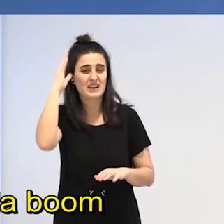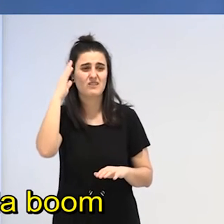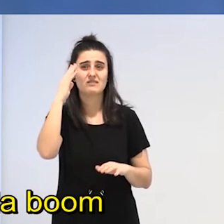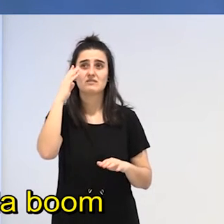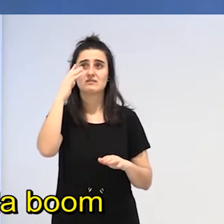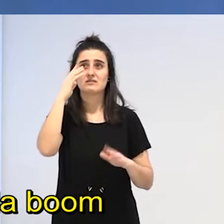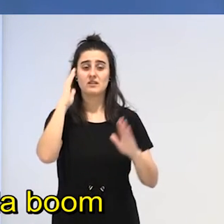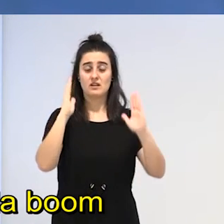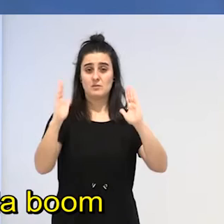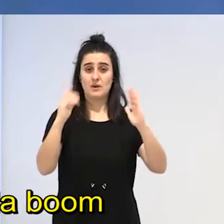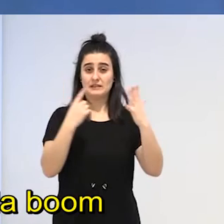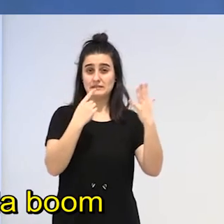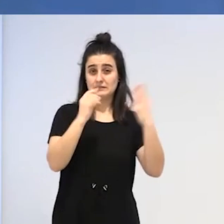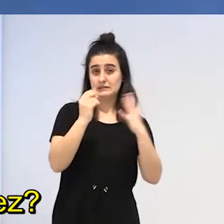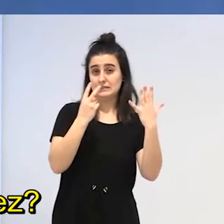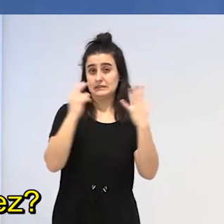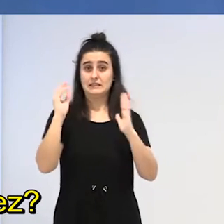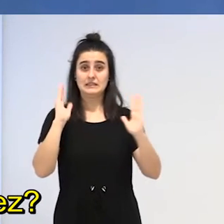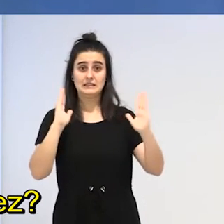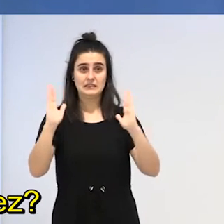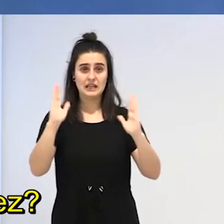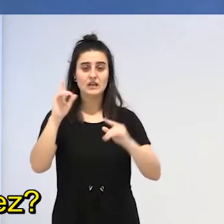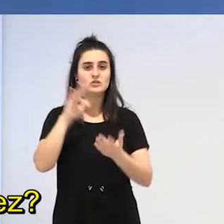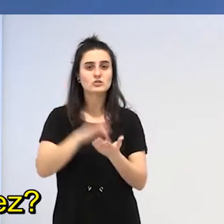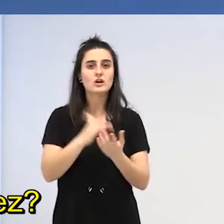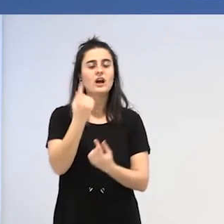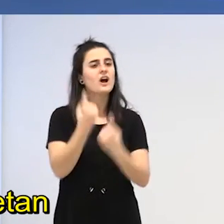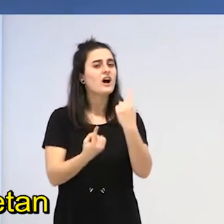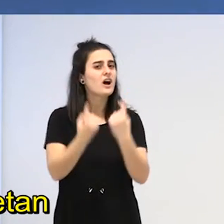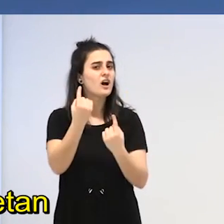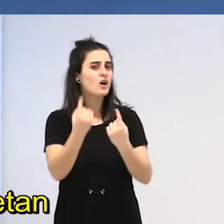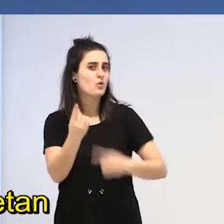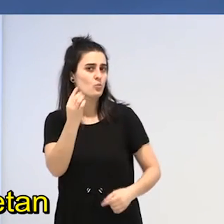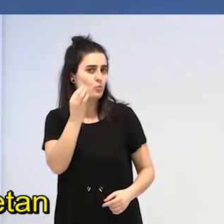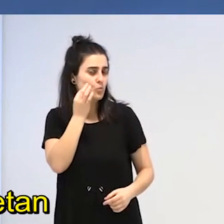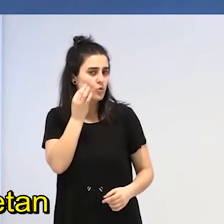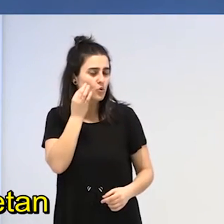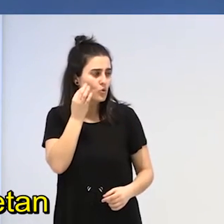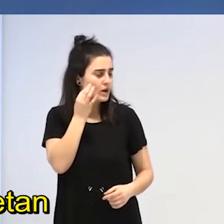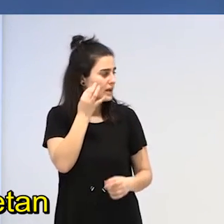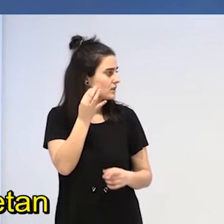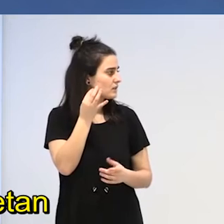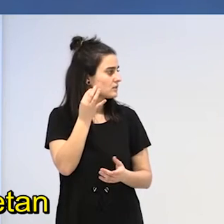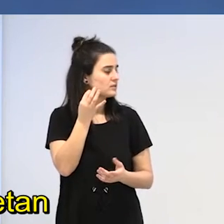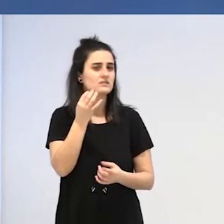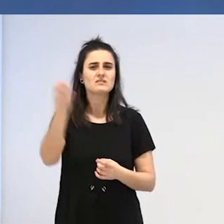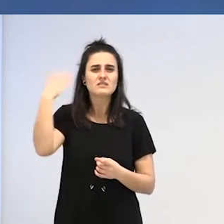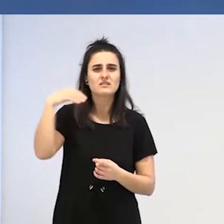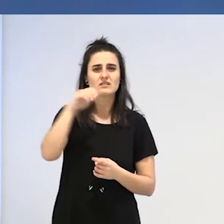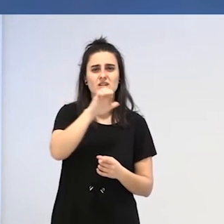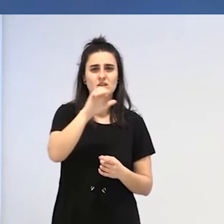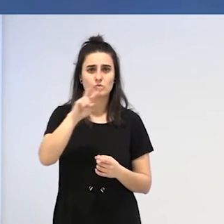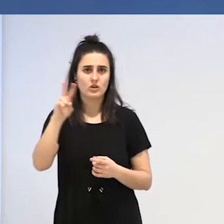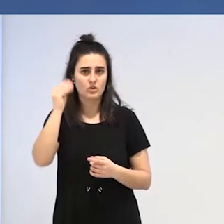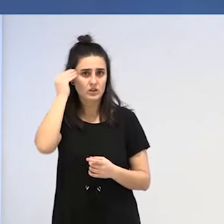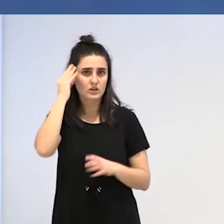irurogeita hamarlaurogeiko hamarkadan badagoela boom, emakume idazleen boom bat, ez? Eta bai. Hori batez ere estatu batuetan imaginatzen